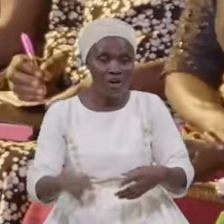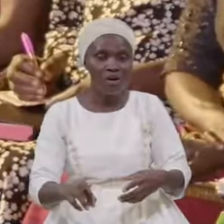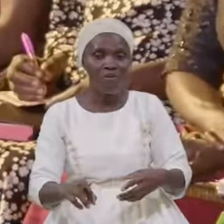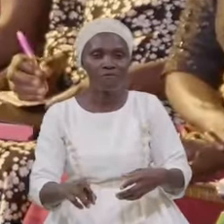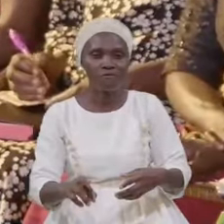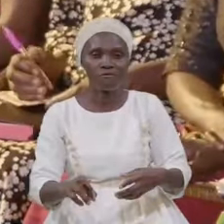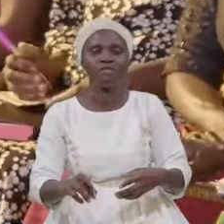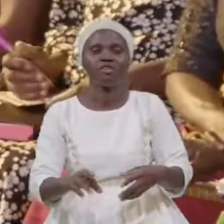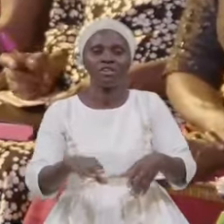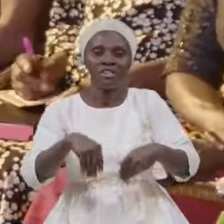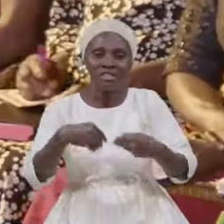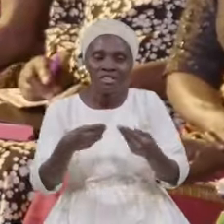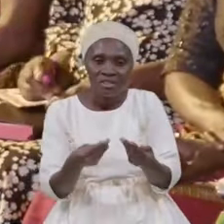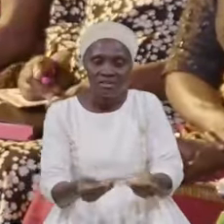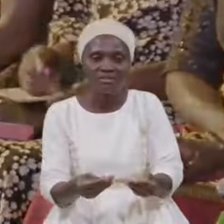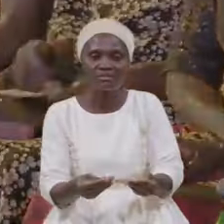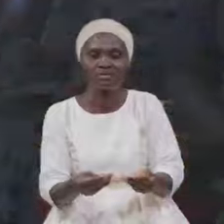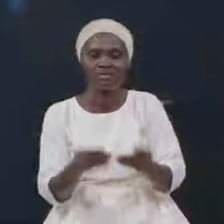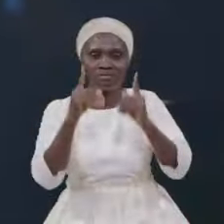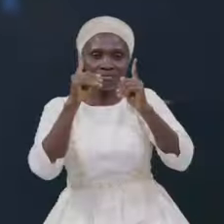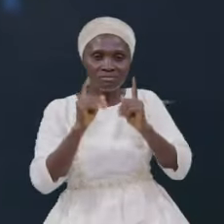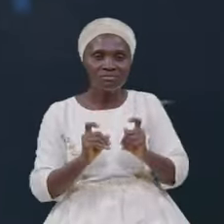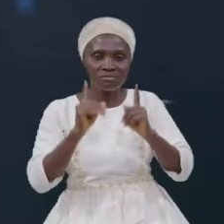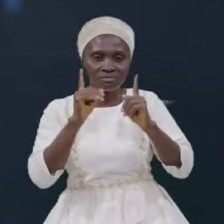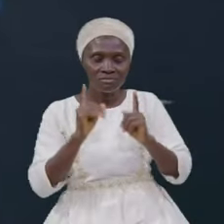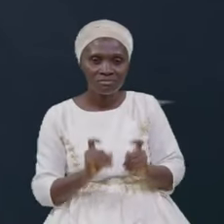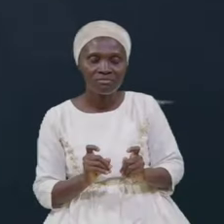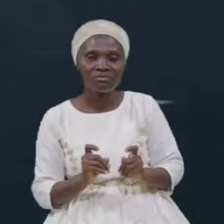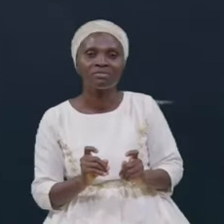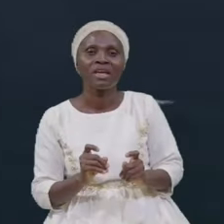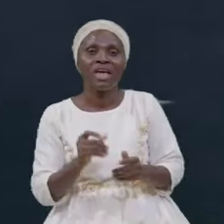chacun tiendra en la présence de Dieu.